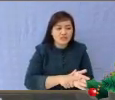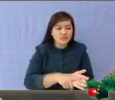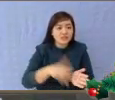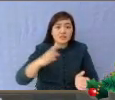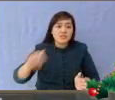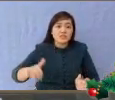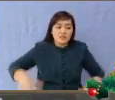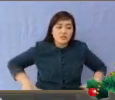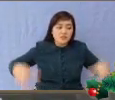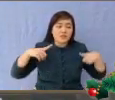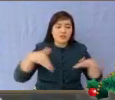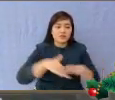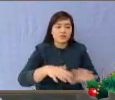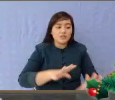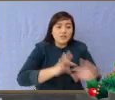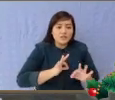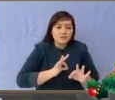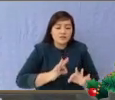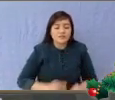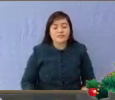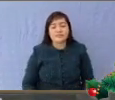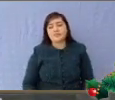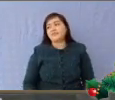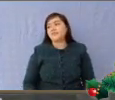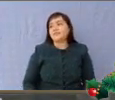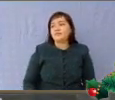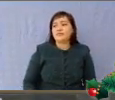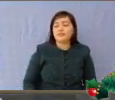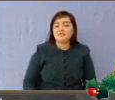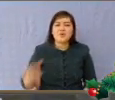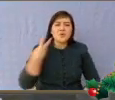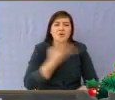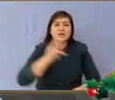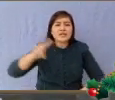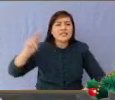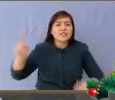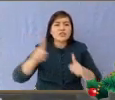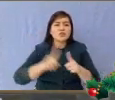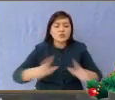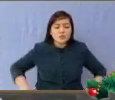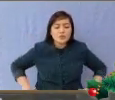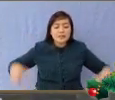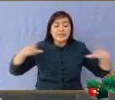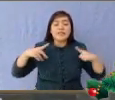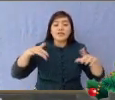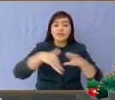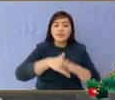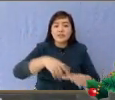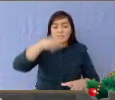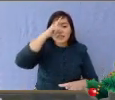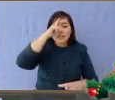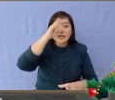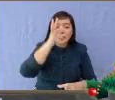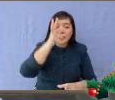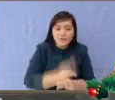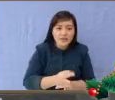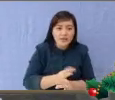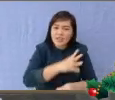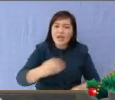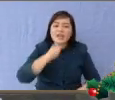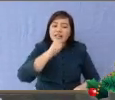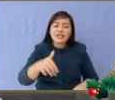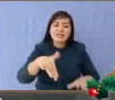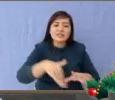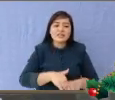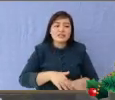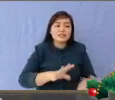You see, Psalms chapter 27. Ano pong sabi ng Biblia? The Lord is my